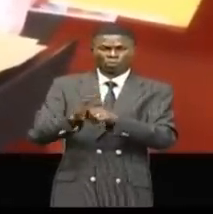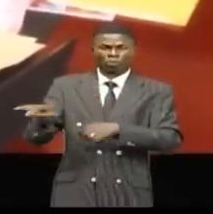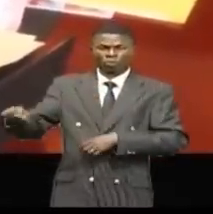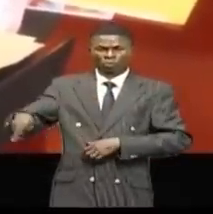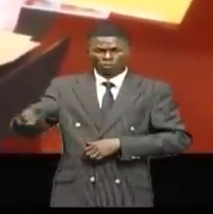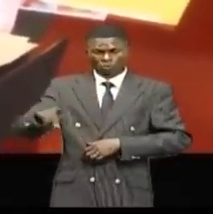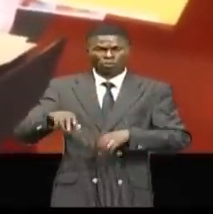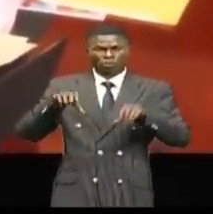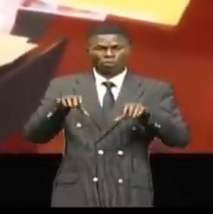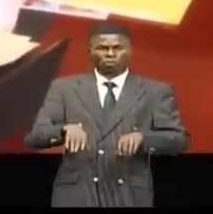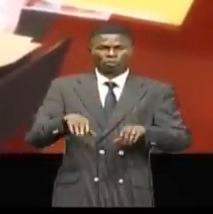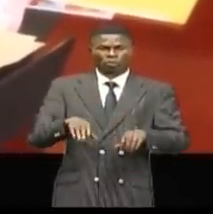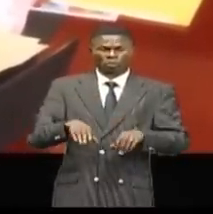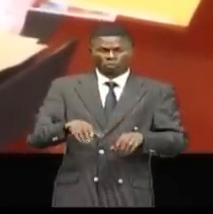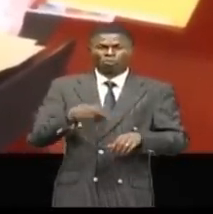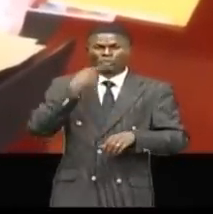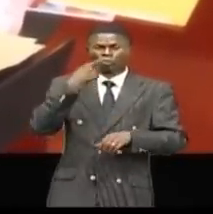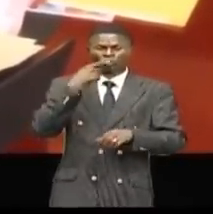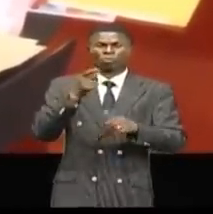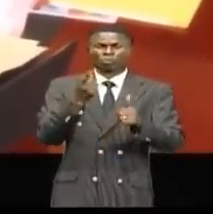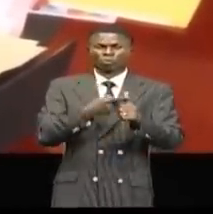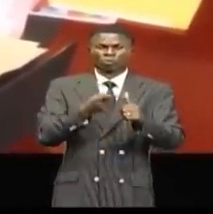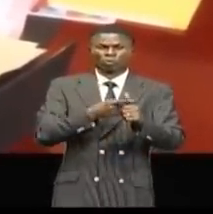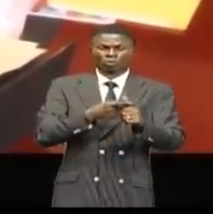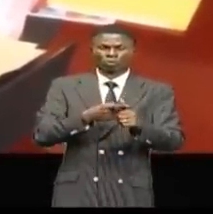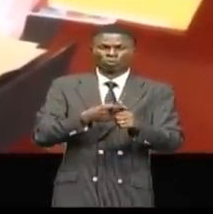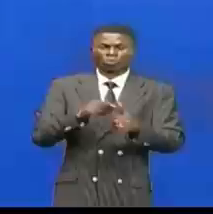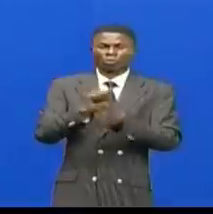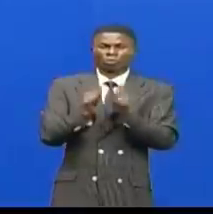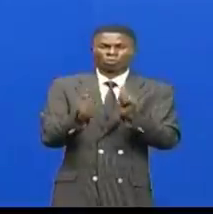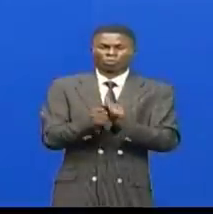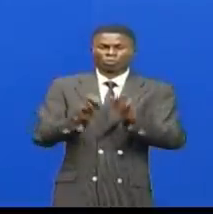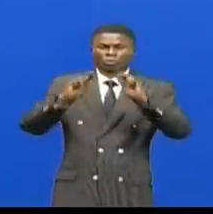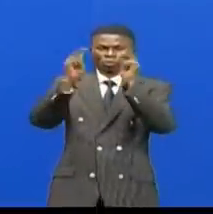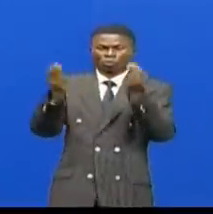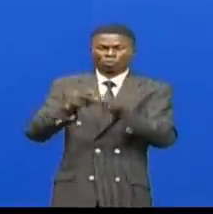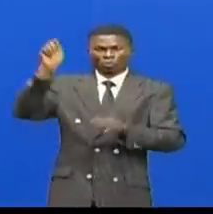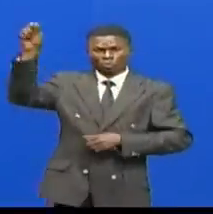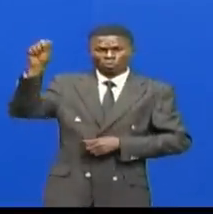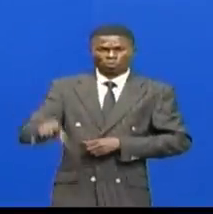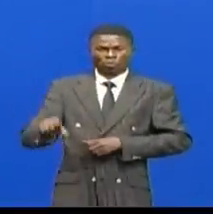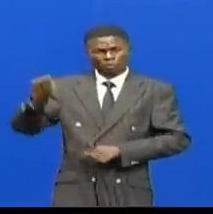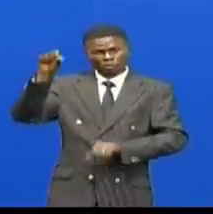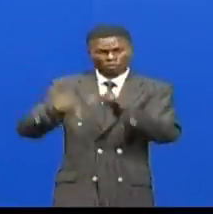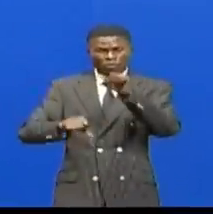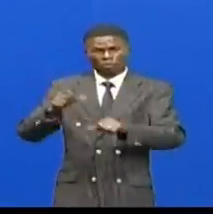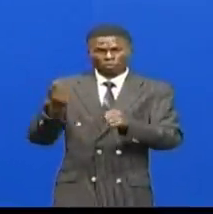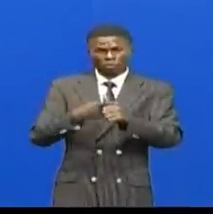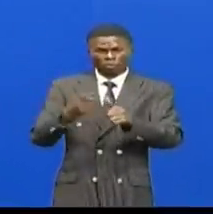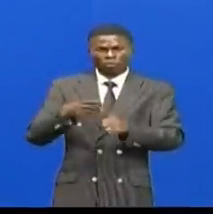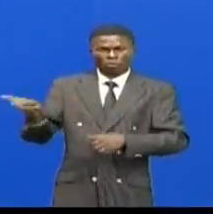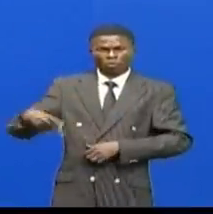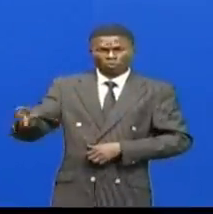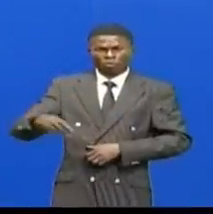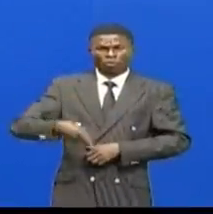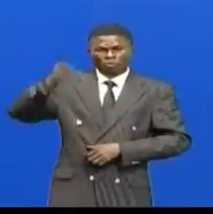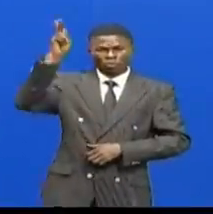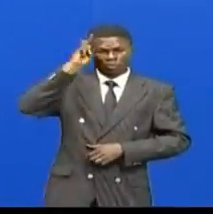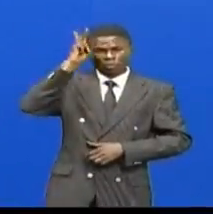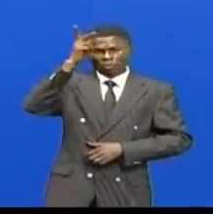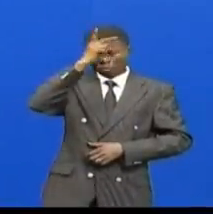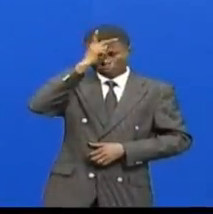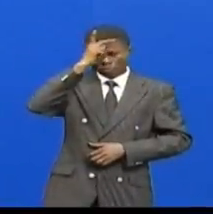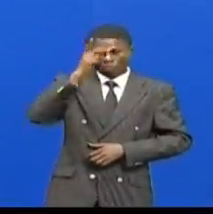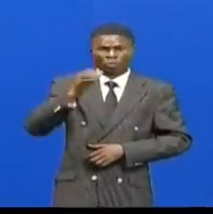du pays. Il a mis en exergue l'activisme des groupes armés des assaillants, notamment dans les provinces du Haut-Katanga,